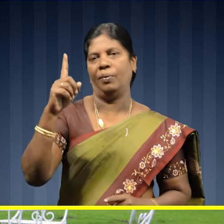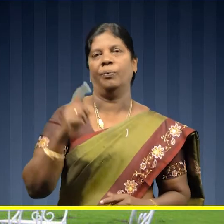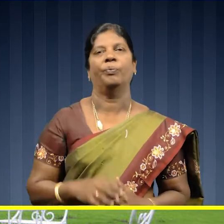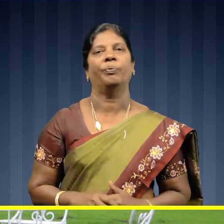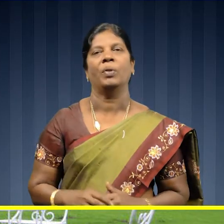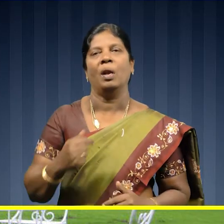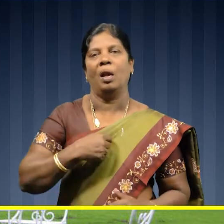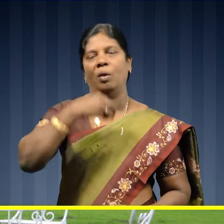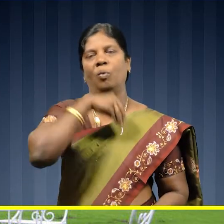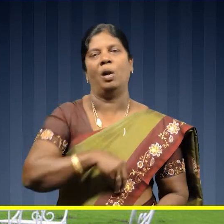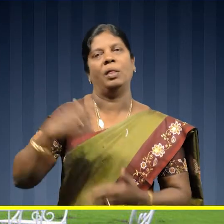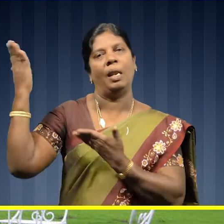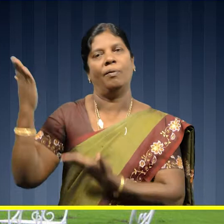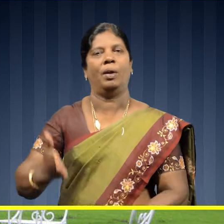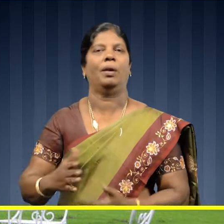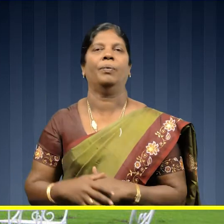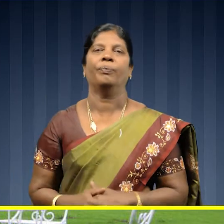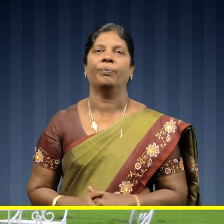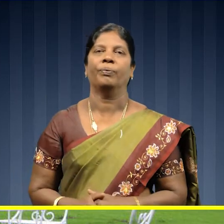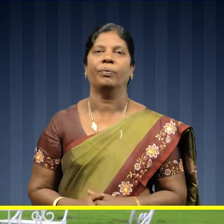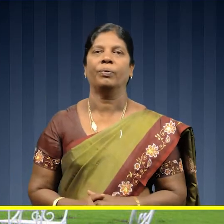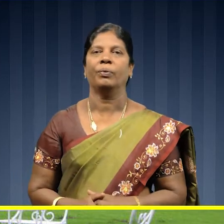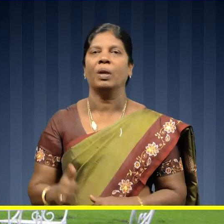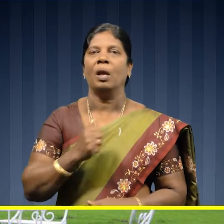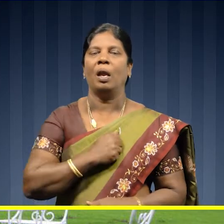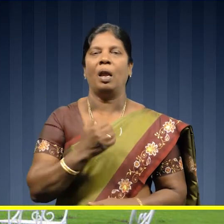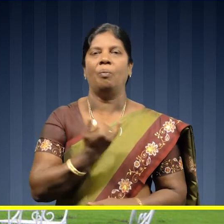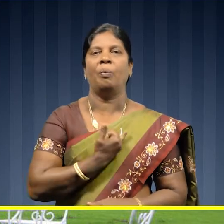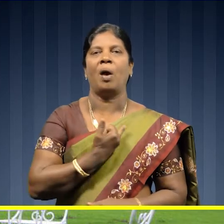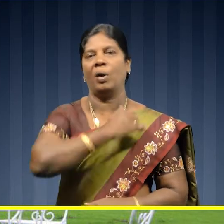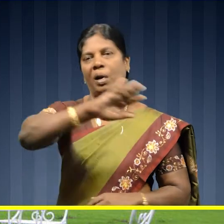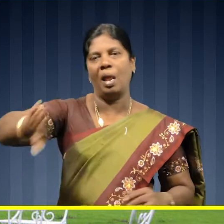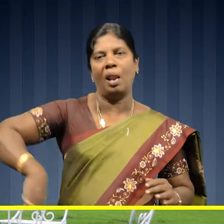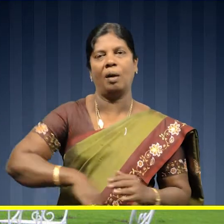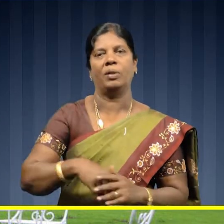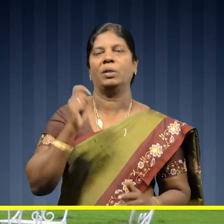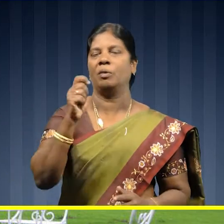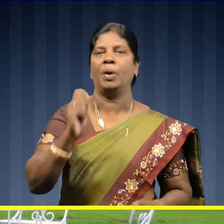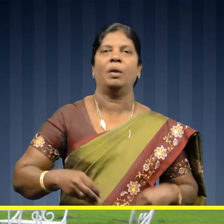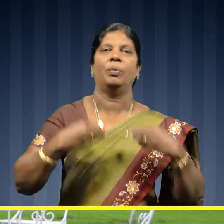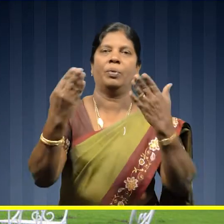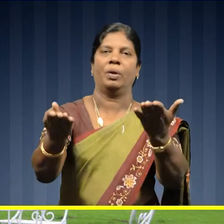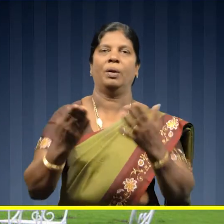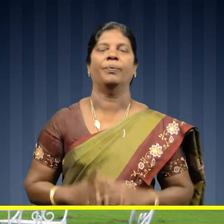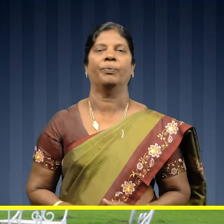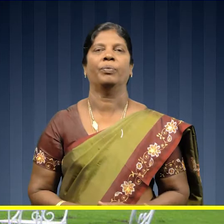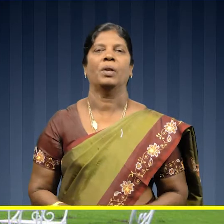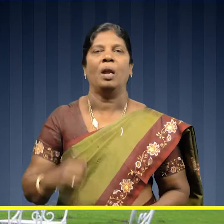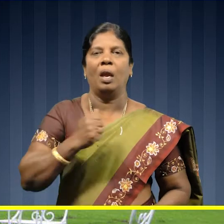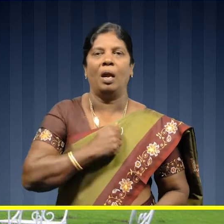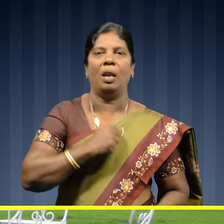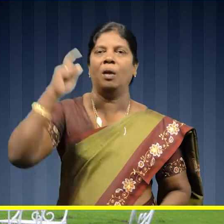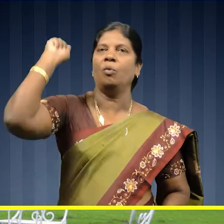ஒத்துக்கொள்கிறேன். ஆண்டவராக இயேசுவே, என் உள்ளத்திலே வாரும், என் பாவங்களை எல்லாம்